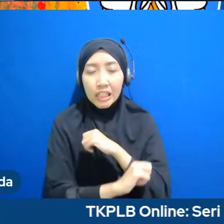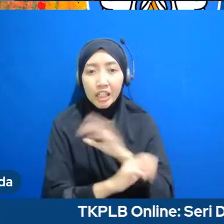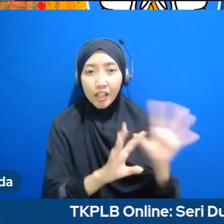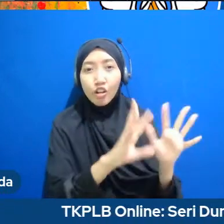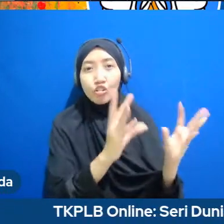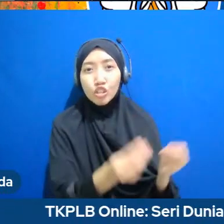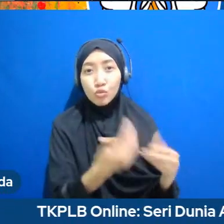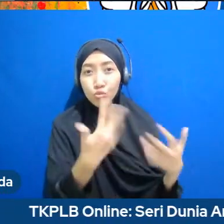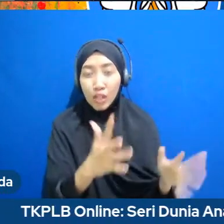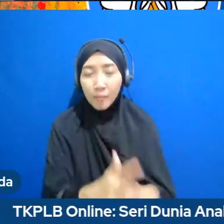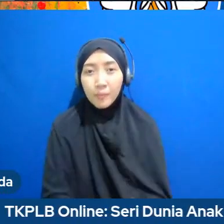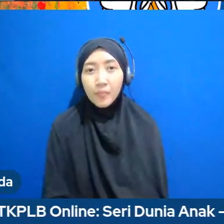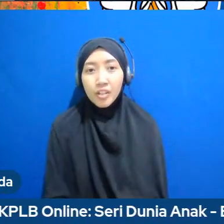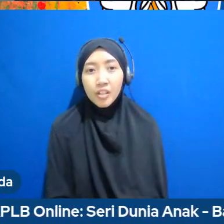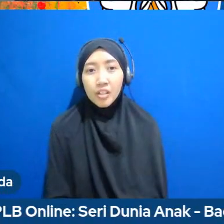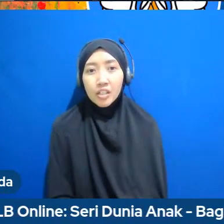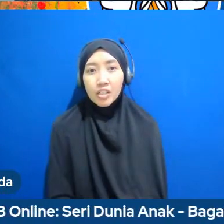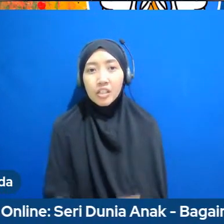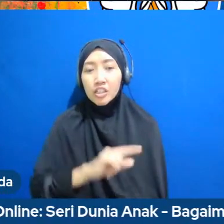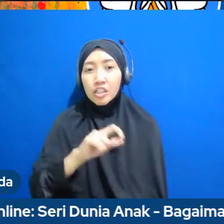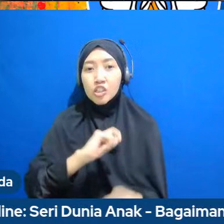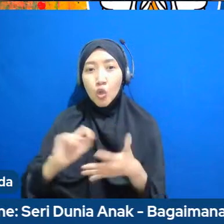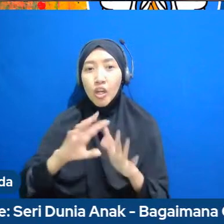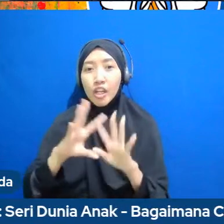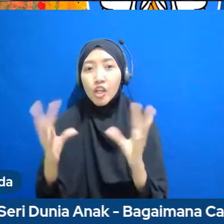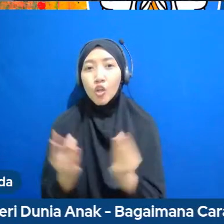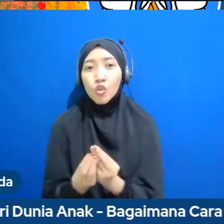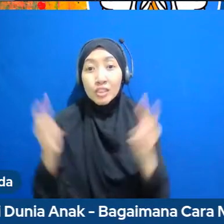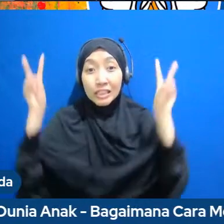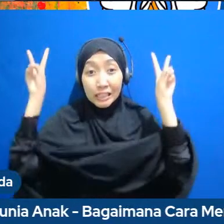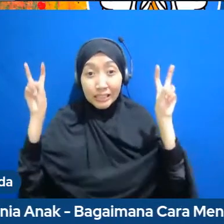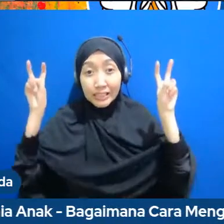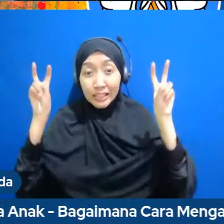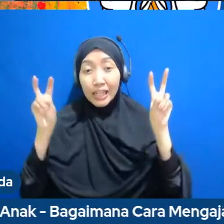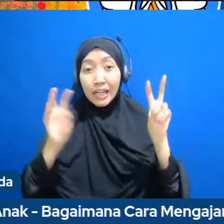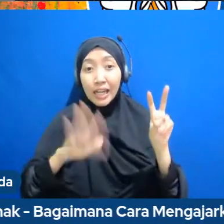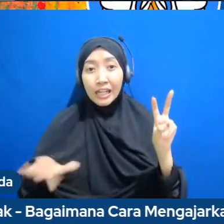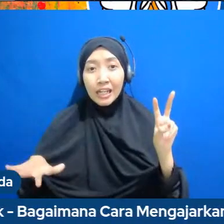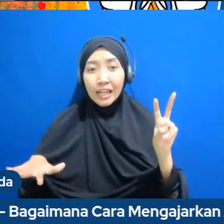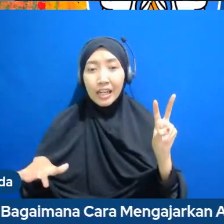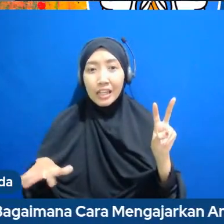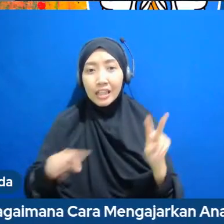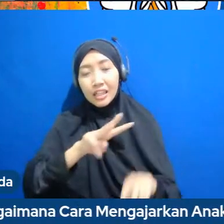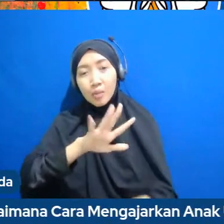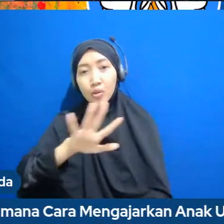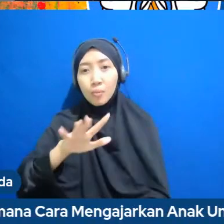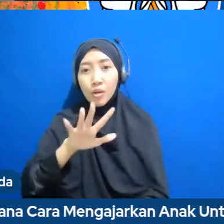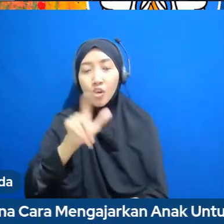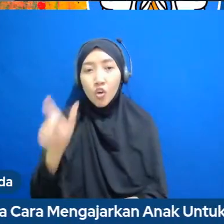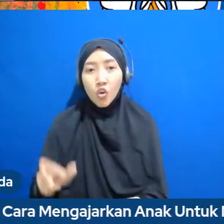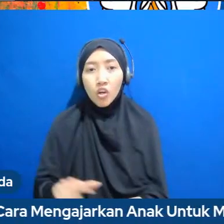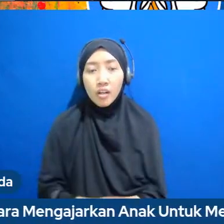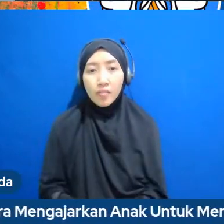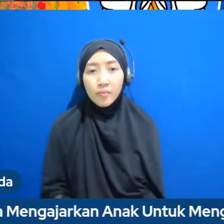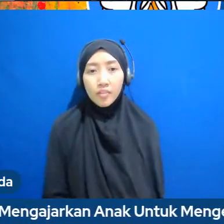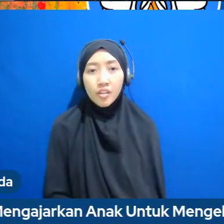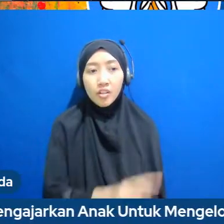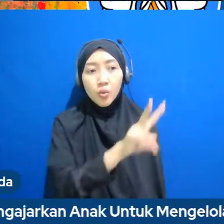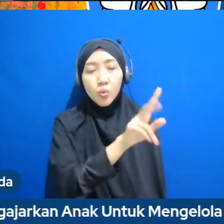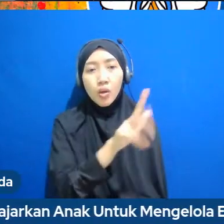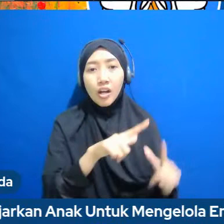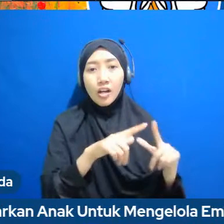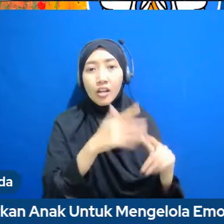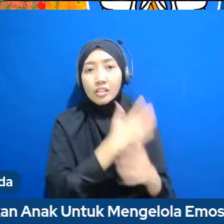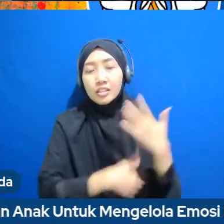padahal sekolah inklusif-inklusifan ada kutip gitu ya, anaknya 35 orang, satu guru ngajar 30, 2 ABK, malah pusing gitu